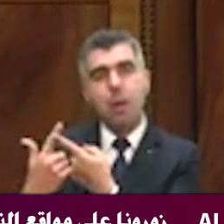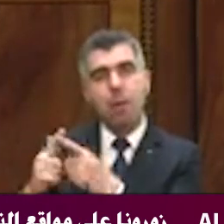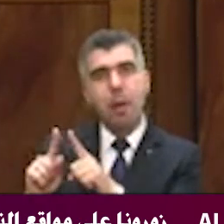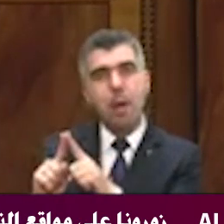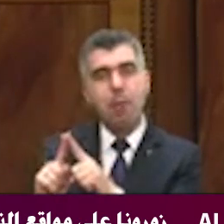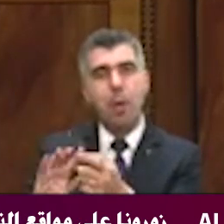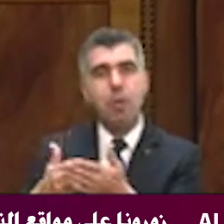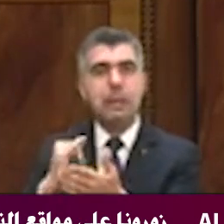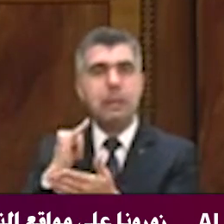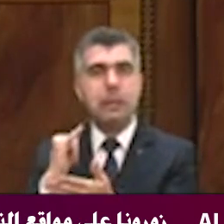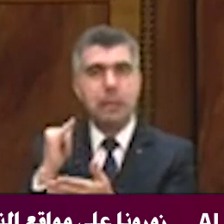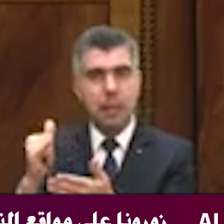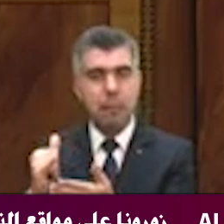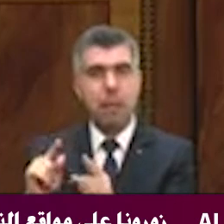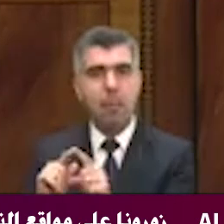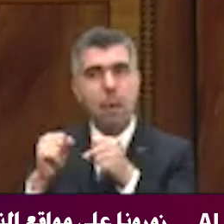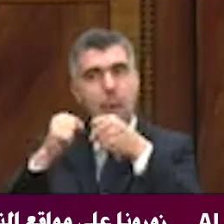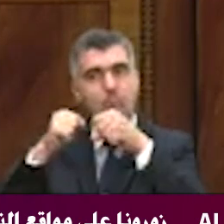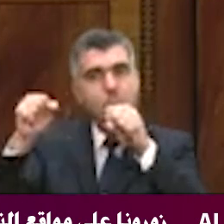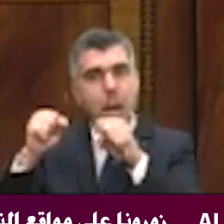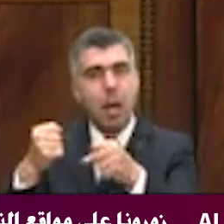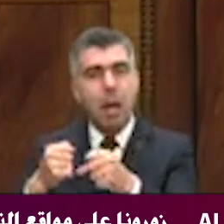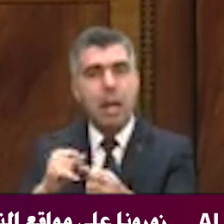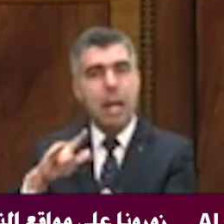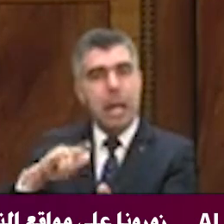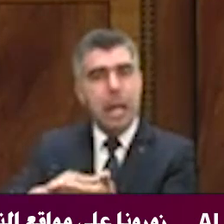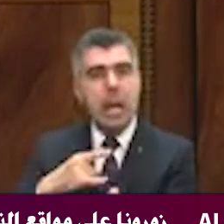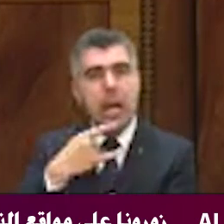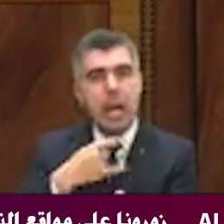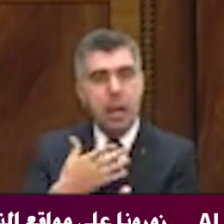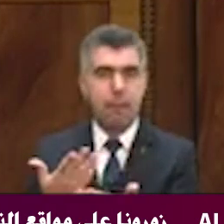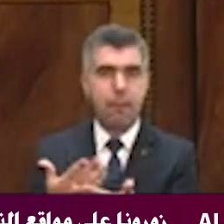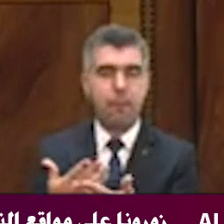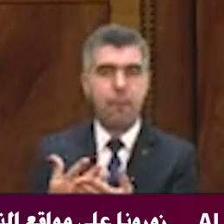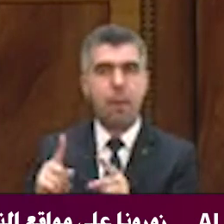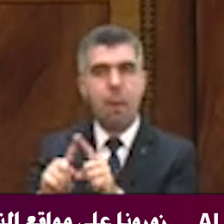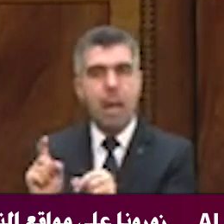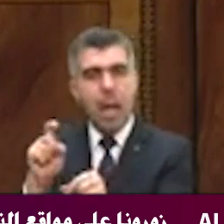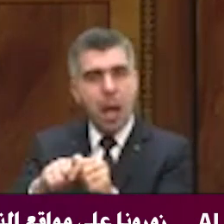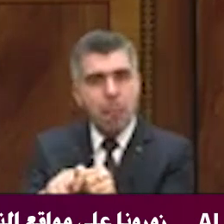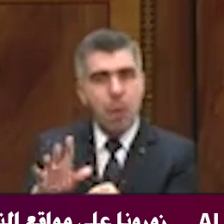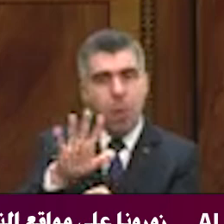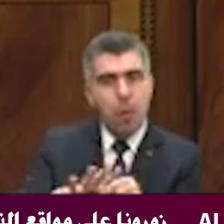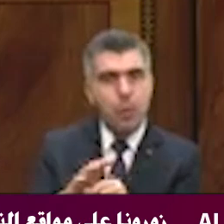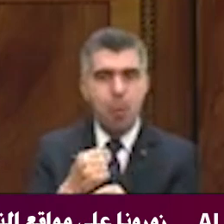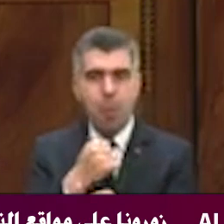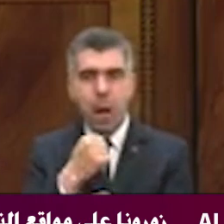الصراع الطبقي عبر الحراك الشعبي بالريف وبجرادة، عبر التنسيقيات، عبر الألتراس، عبر حركة